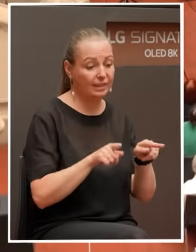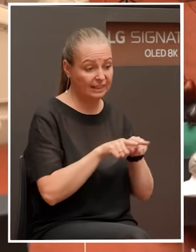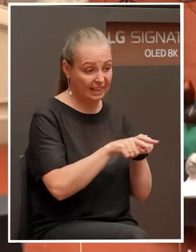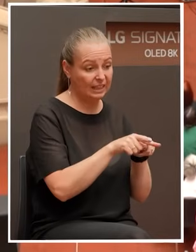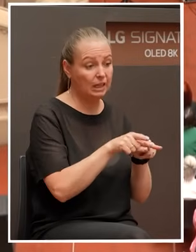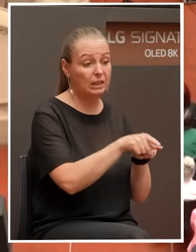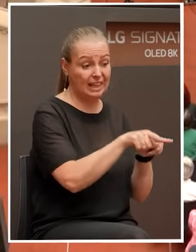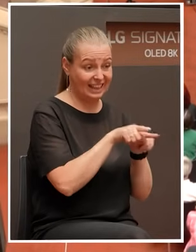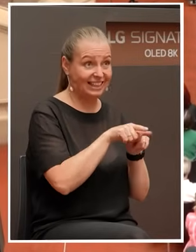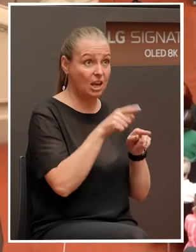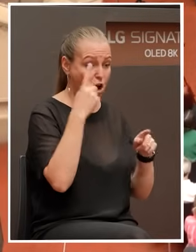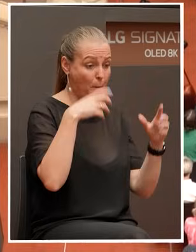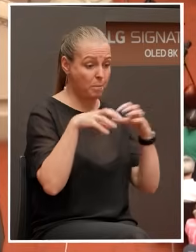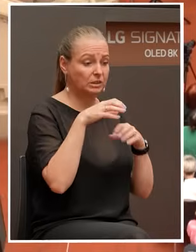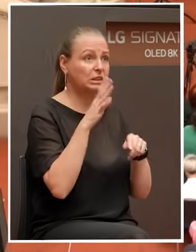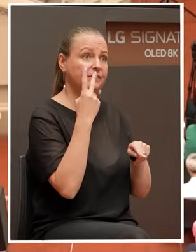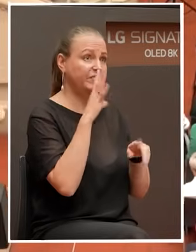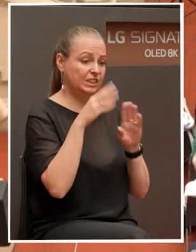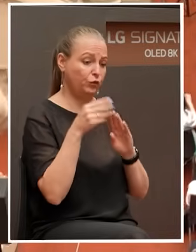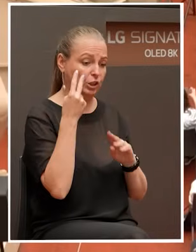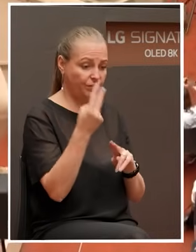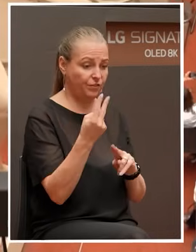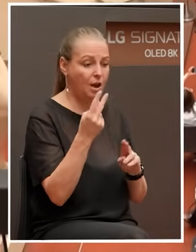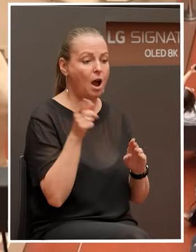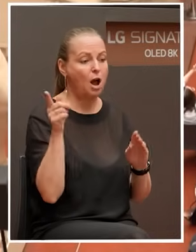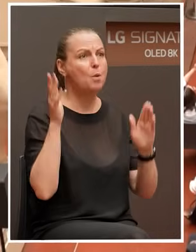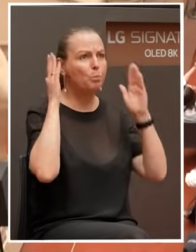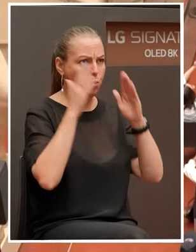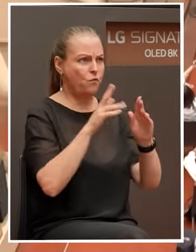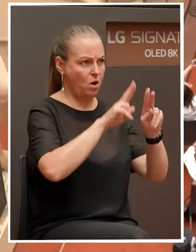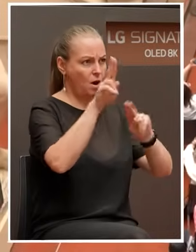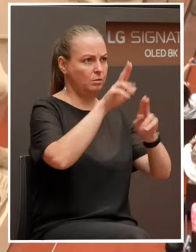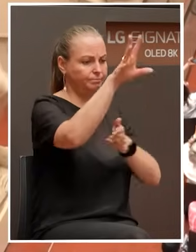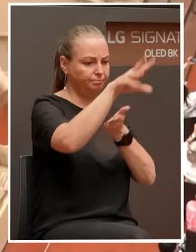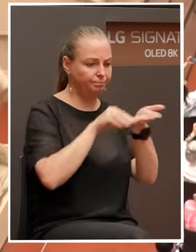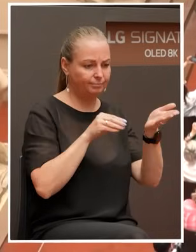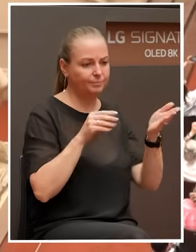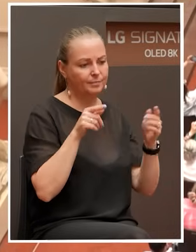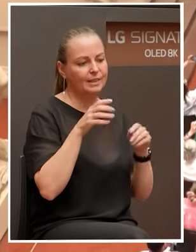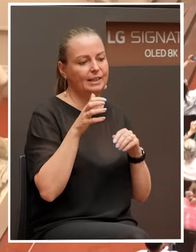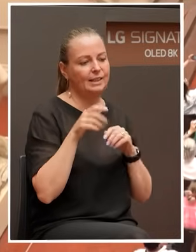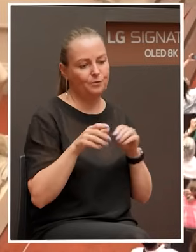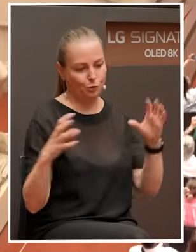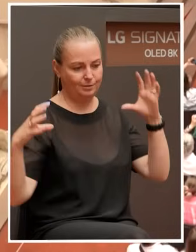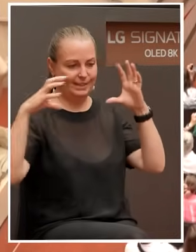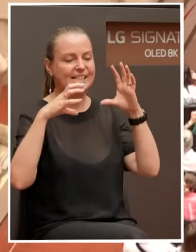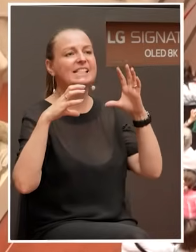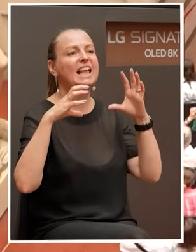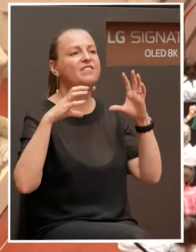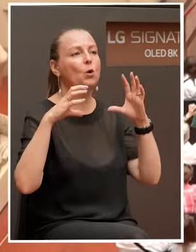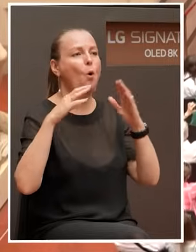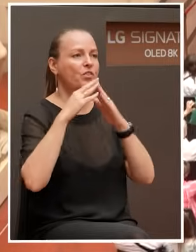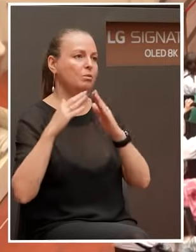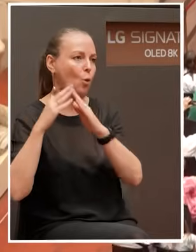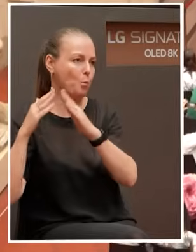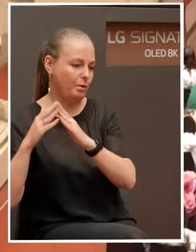таких у него две композиции, они достаточно буквально воспроизводят средневековые домики, которые прилепились к башне.